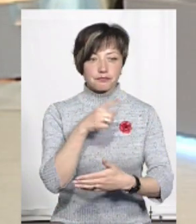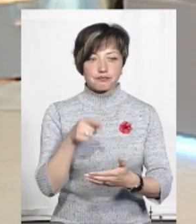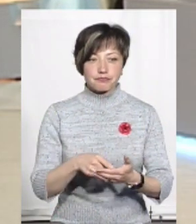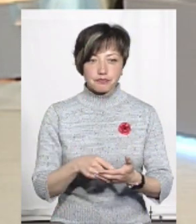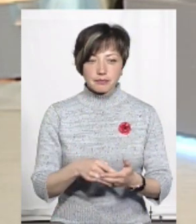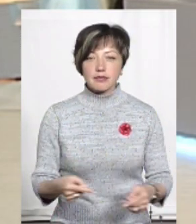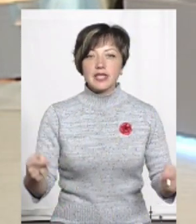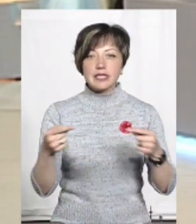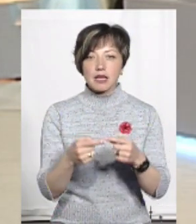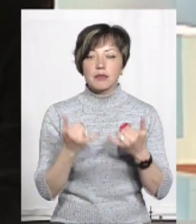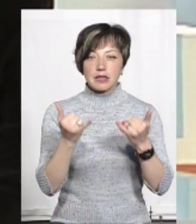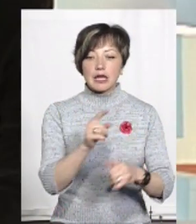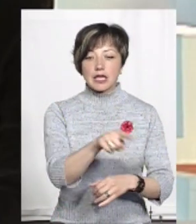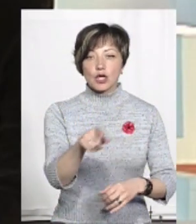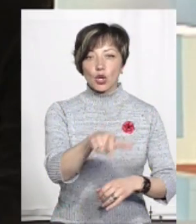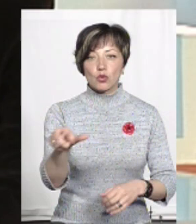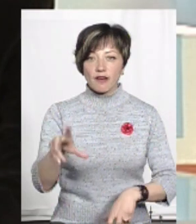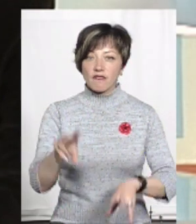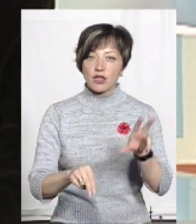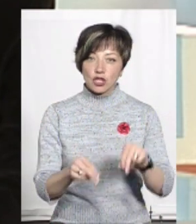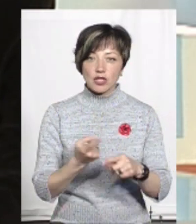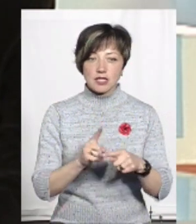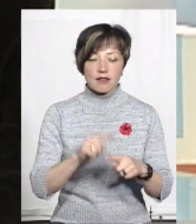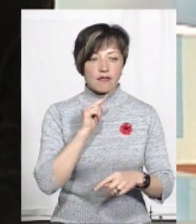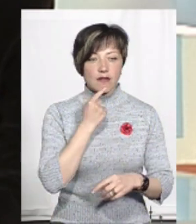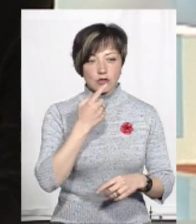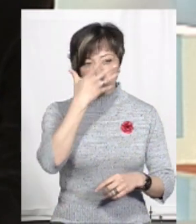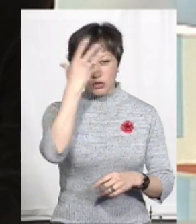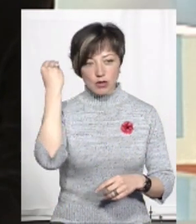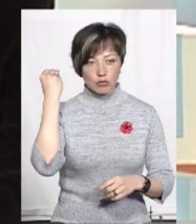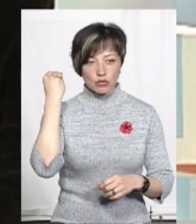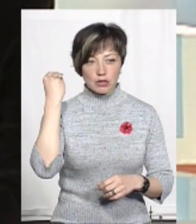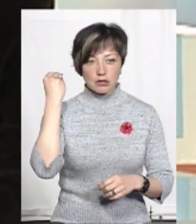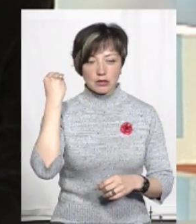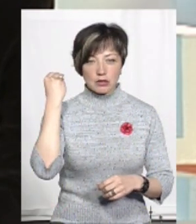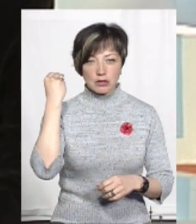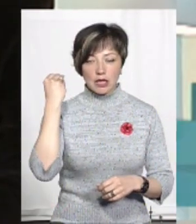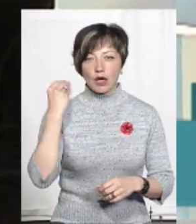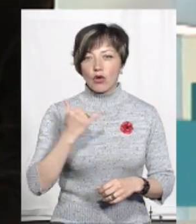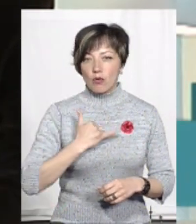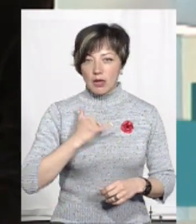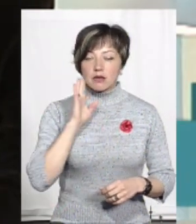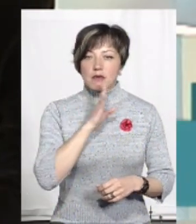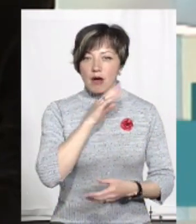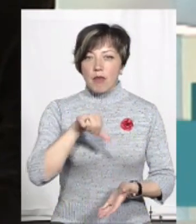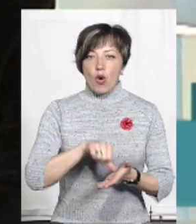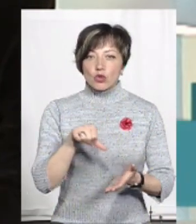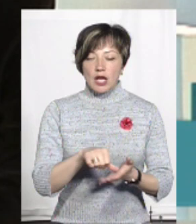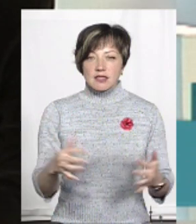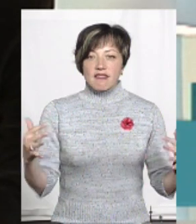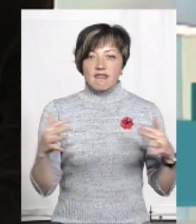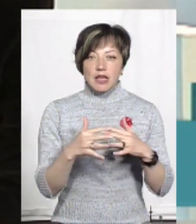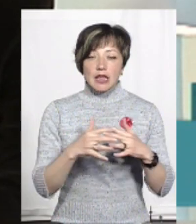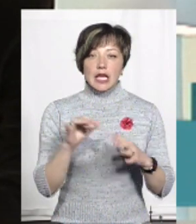Саме для тих людей, я вважаю, що, мабуть, це важко забути. В мене мама учасник війни,